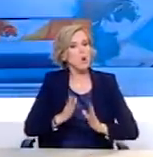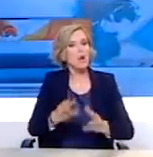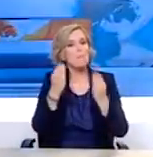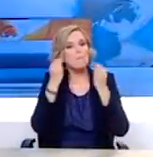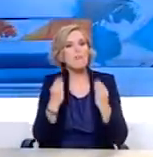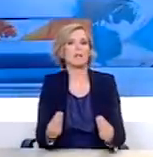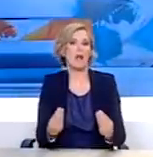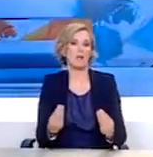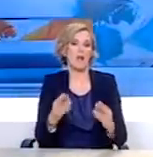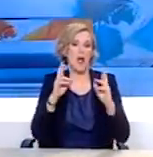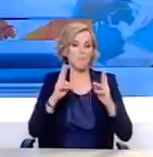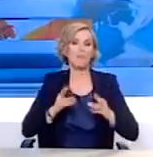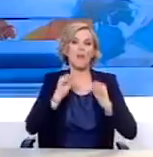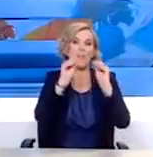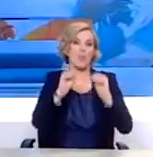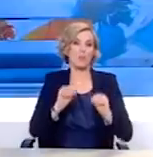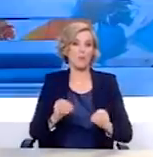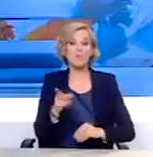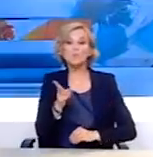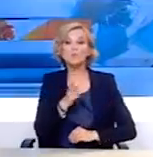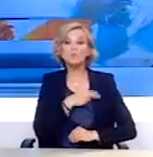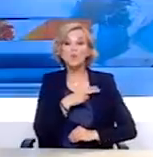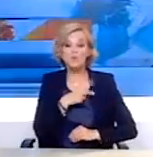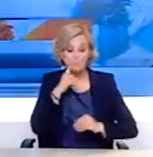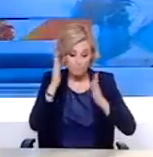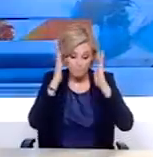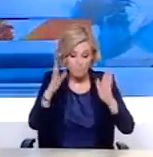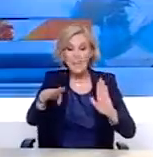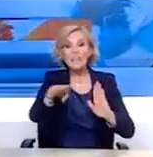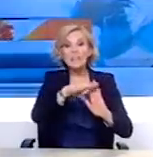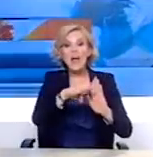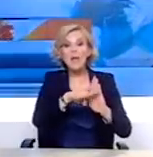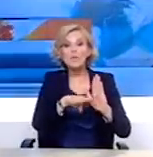διαθέσιμα δεδομένα και τηρώντας βέβαια πάντα τους κανόνες της επιστήμης.